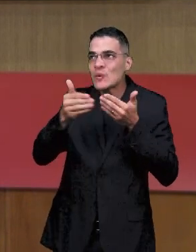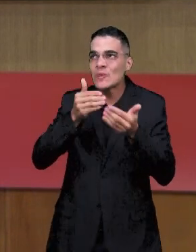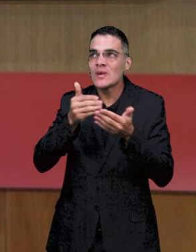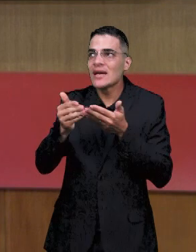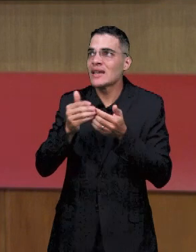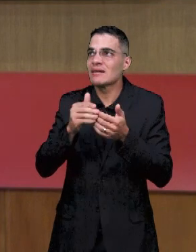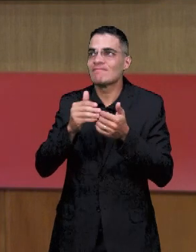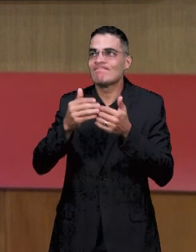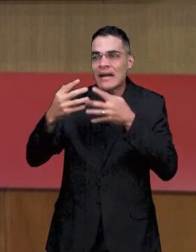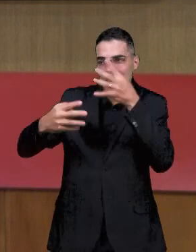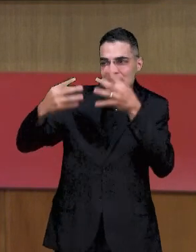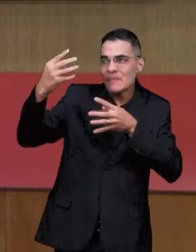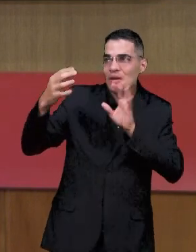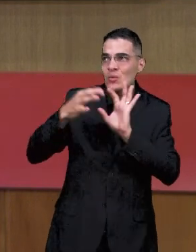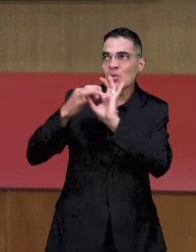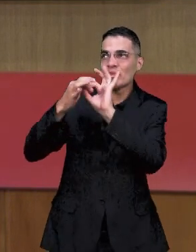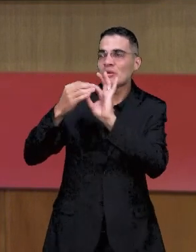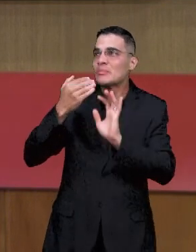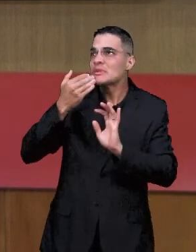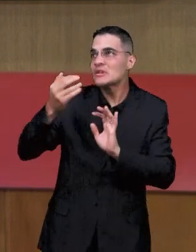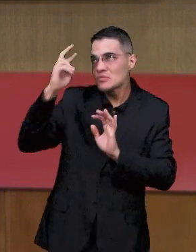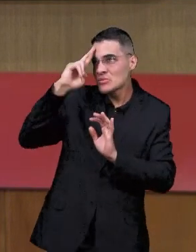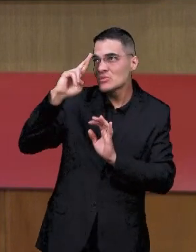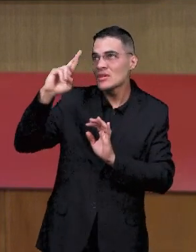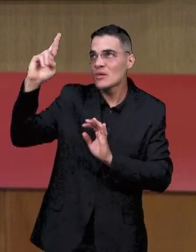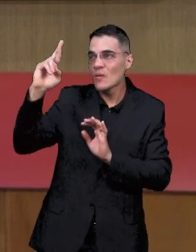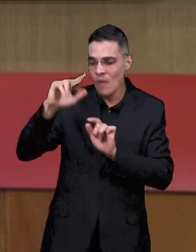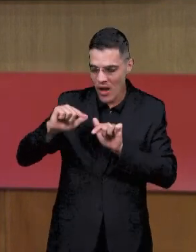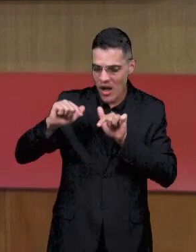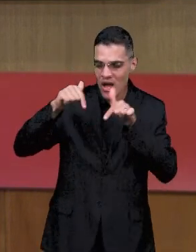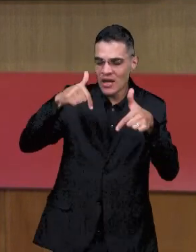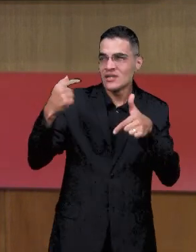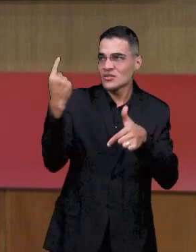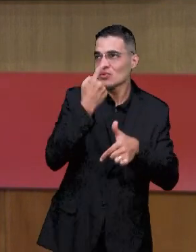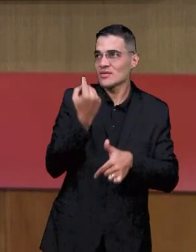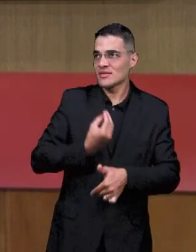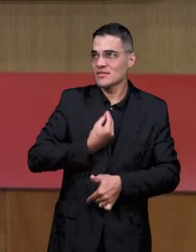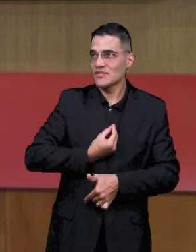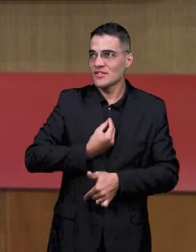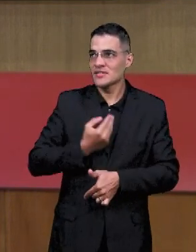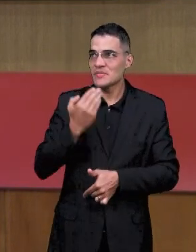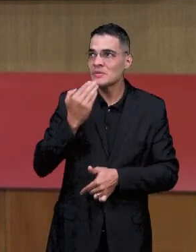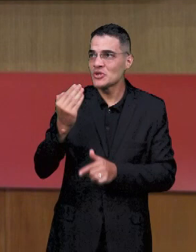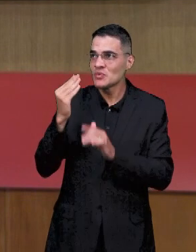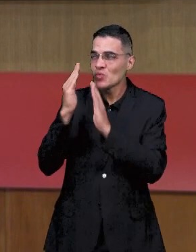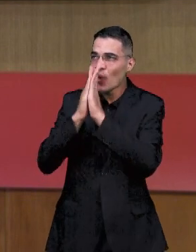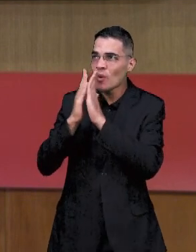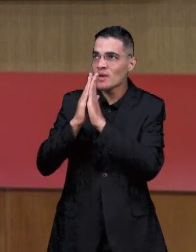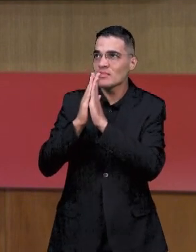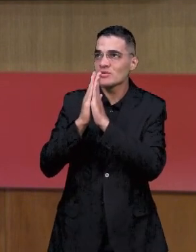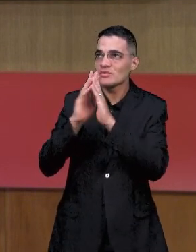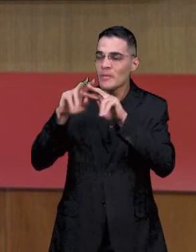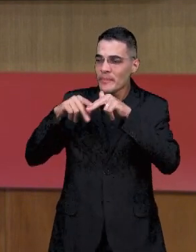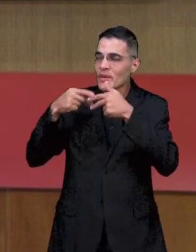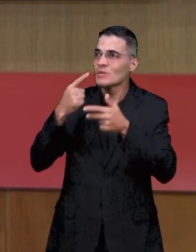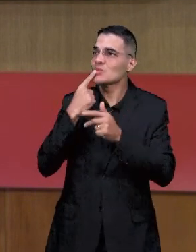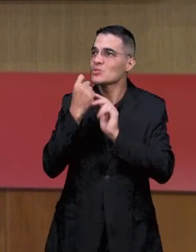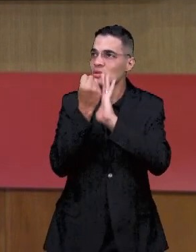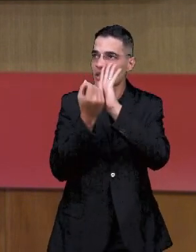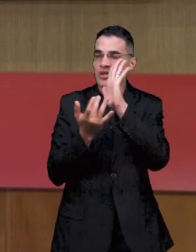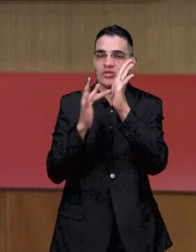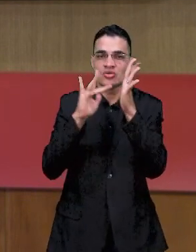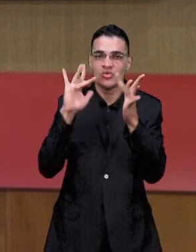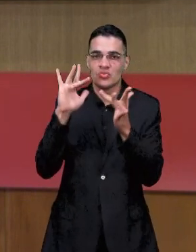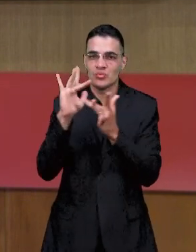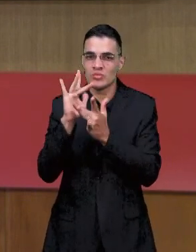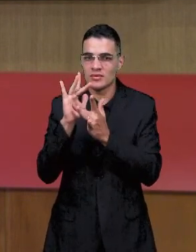освободи наши жизни, дай нам общение во время этого семинара. Господь, мы просим Тебя о крови Иисуса во